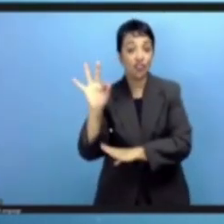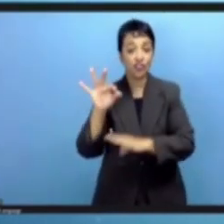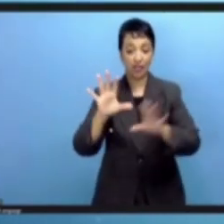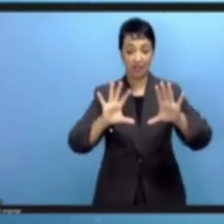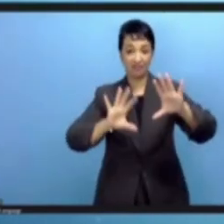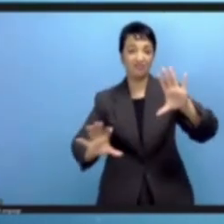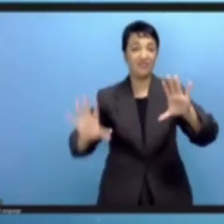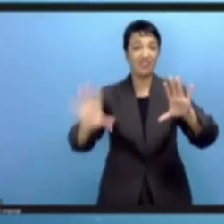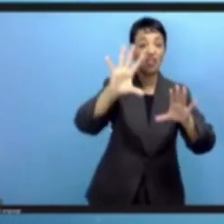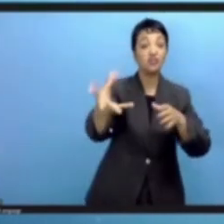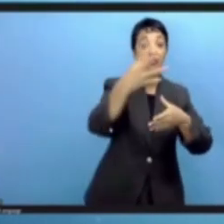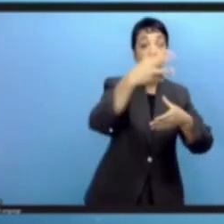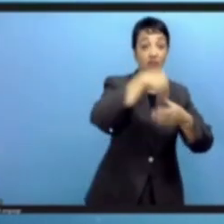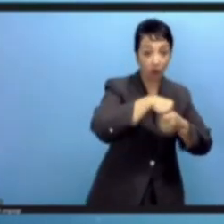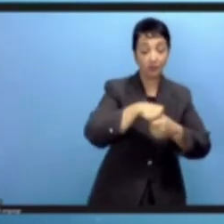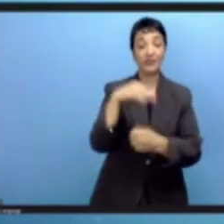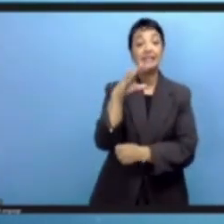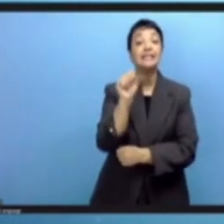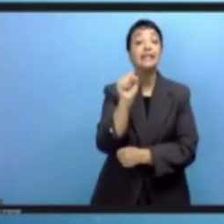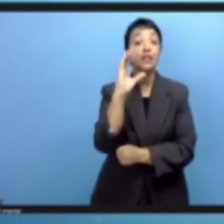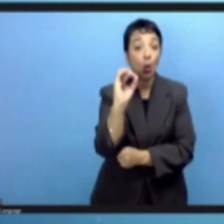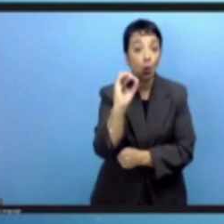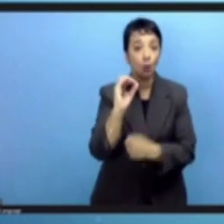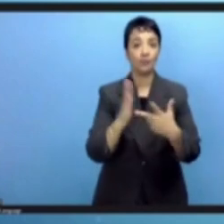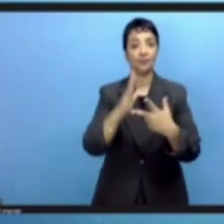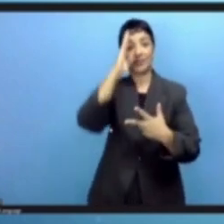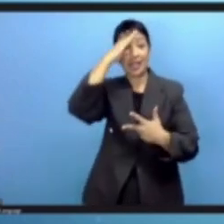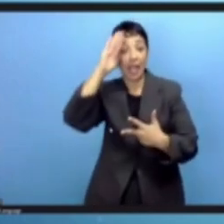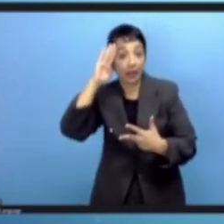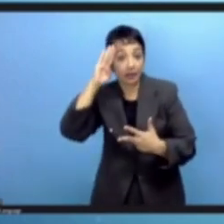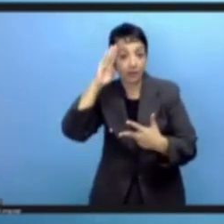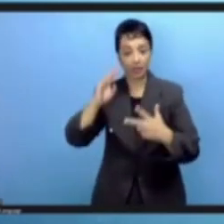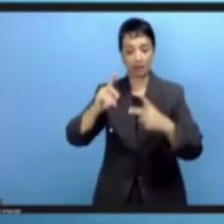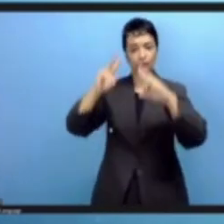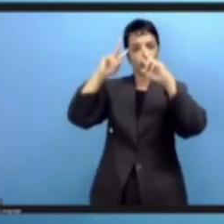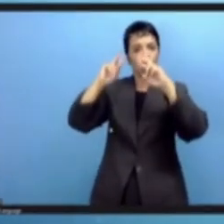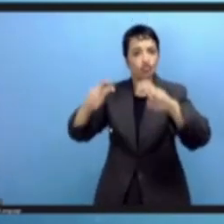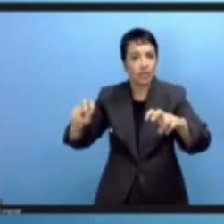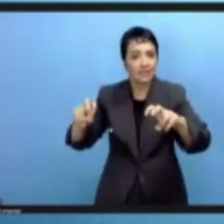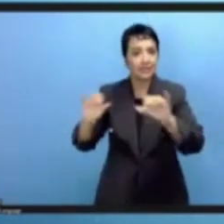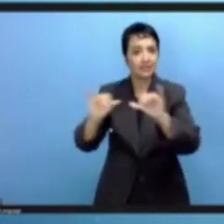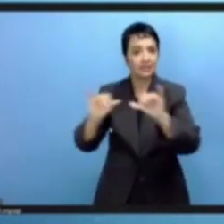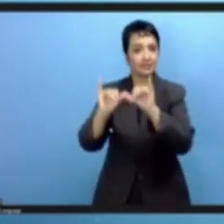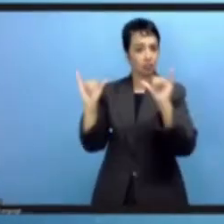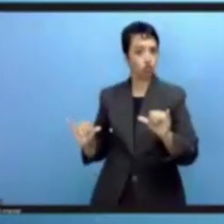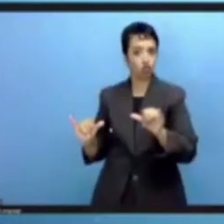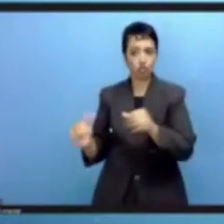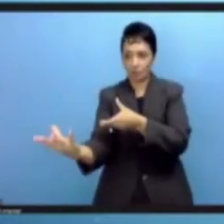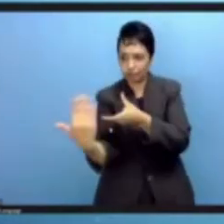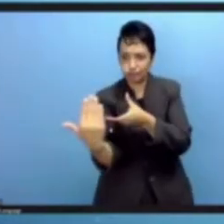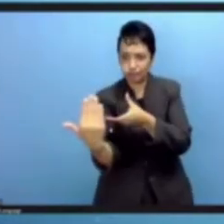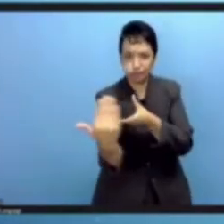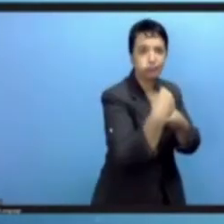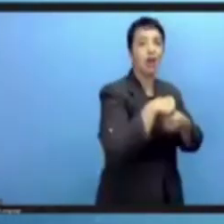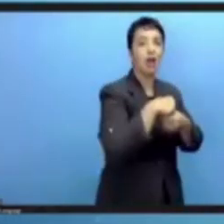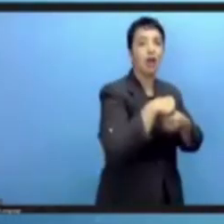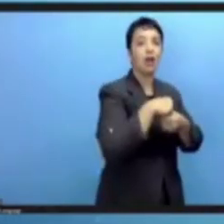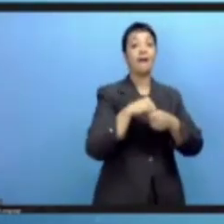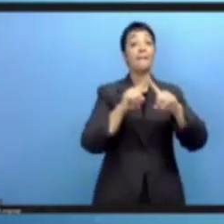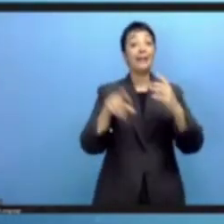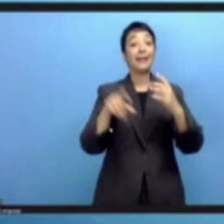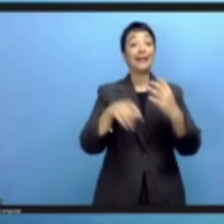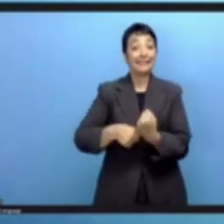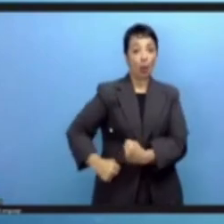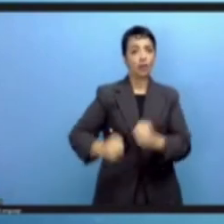les 193 pays membres de l'UNESCO, la société civile, les universitaires, les institutions de recherche, ainsi que